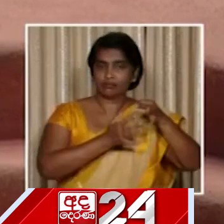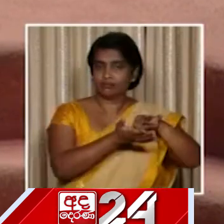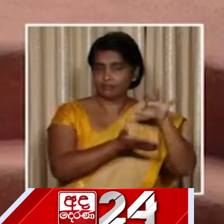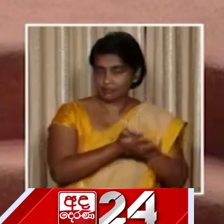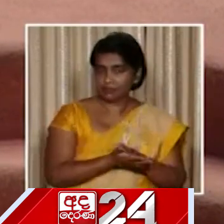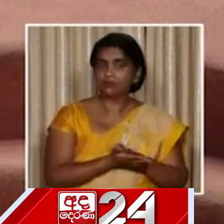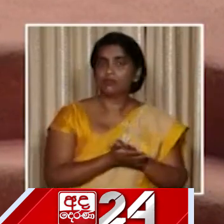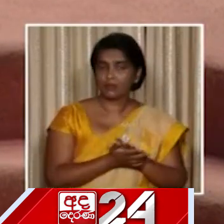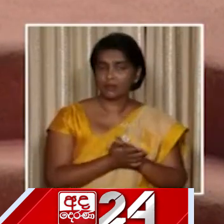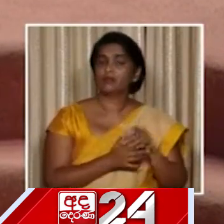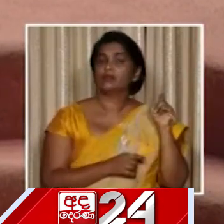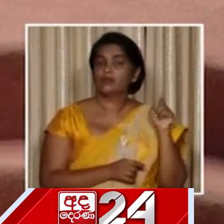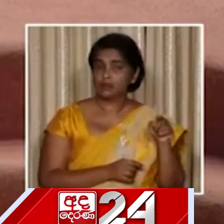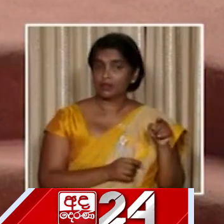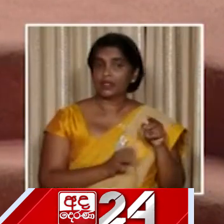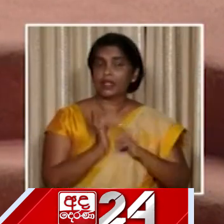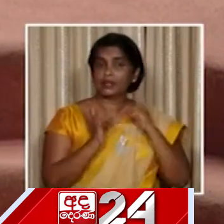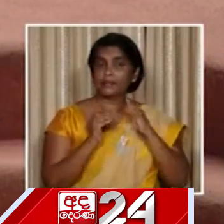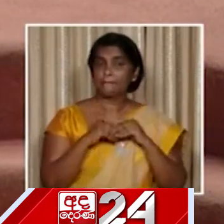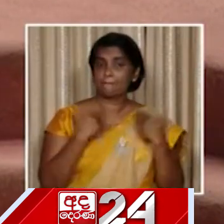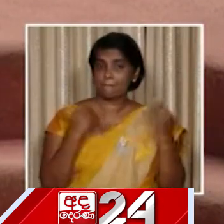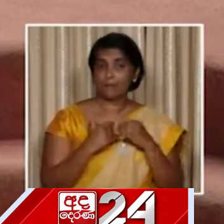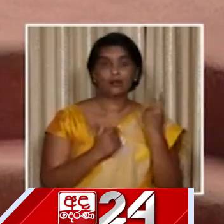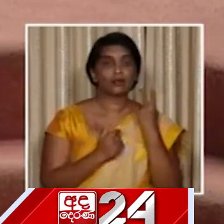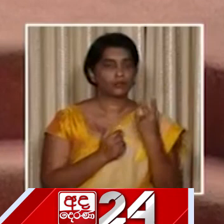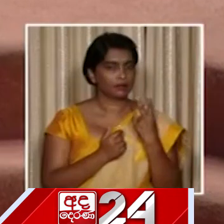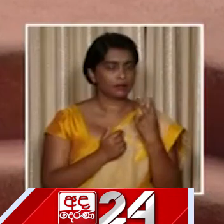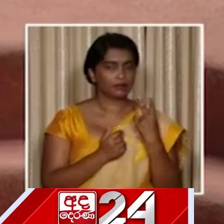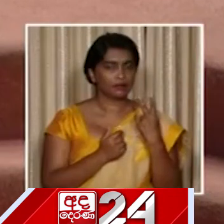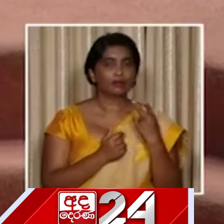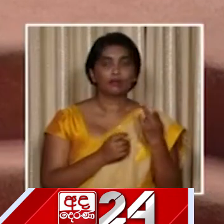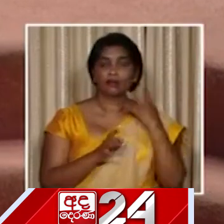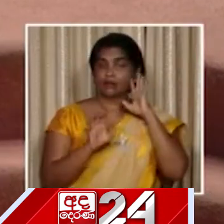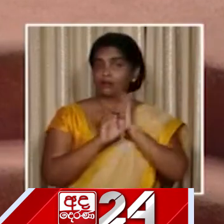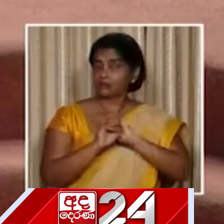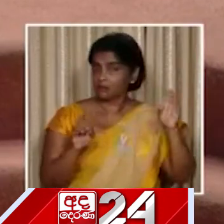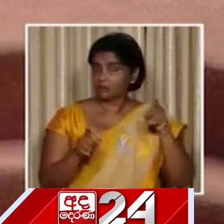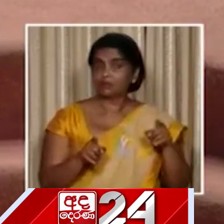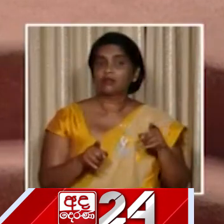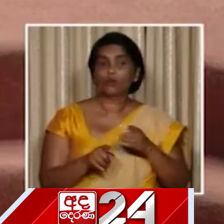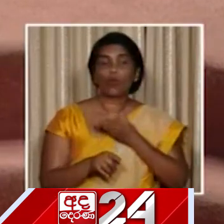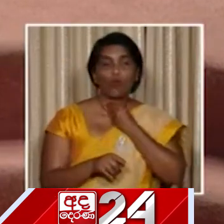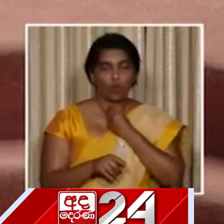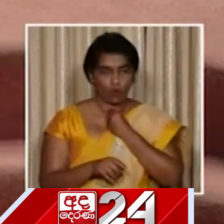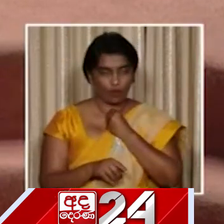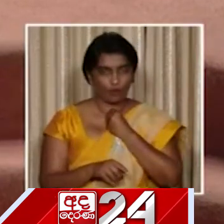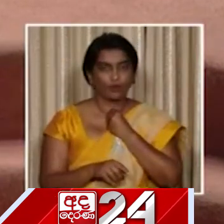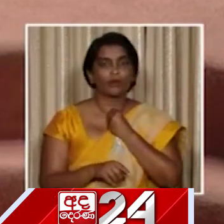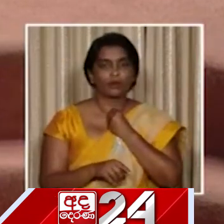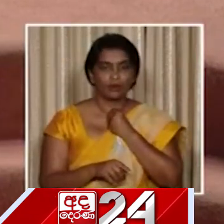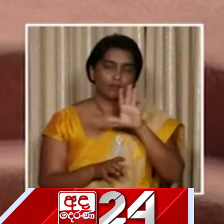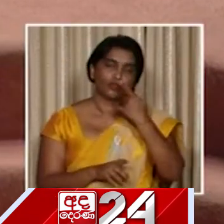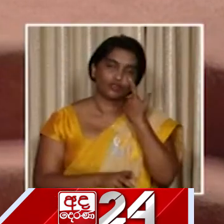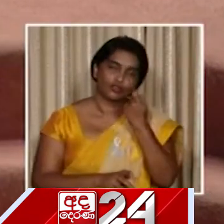ගියාට පස්සේ ඒ ජාතික පුවත්පත් දෙකම ඒ පල කරපු ප්‍රවෘත්තිය තනිකර බොරුවක් කියලා මගෙන්